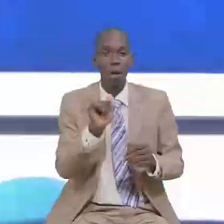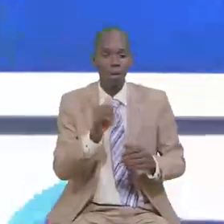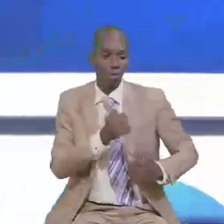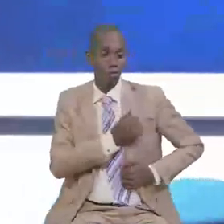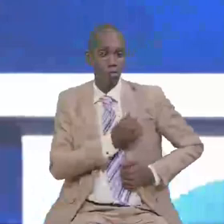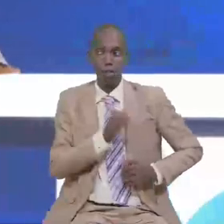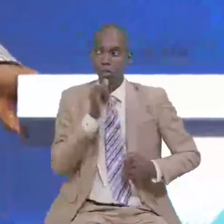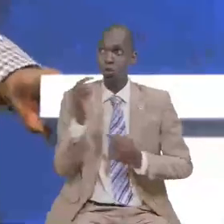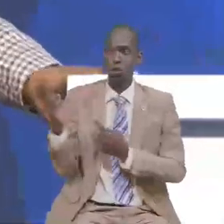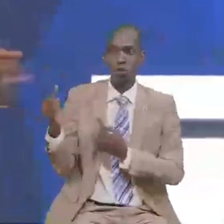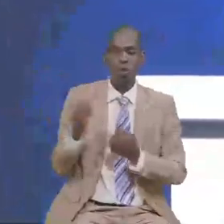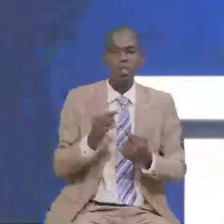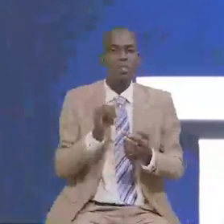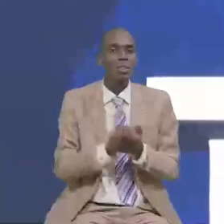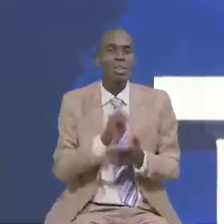qui vient.